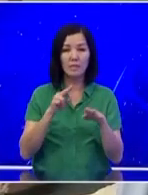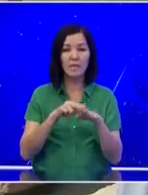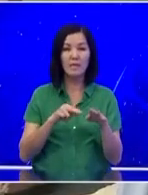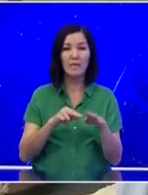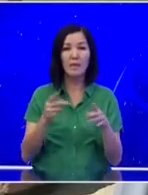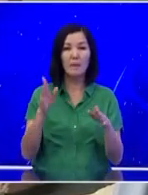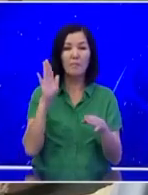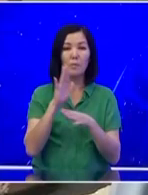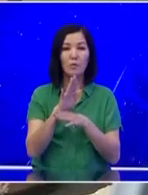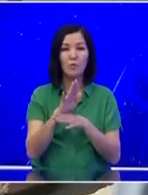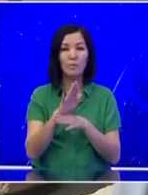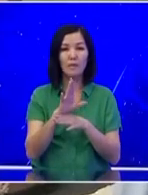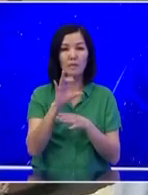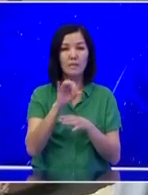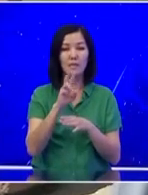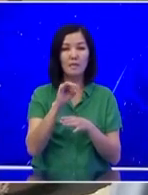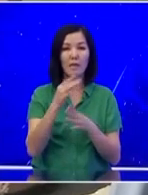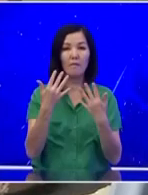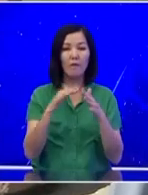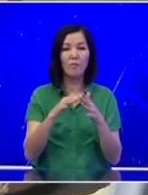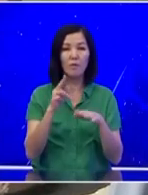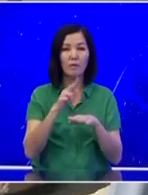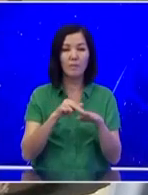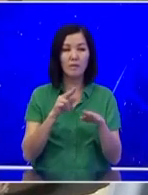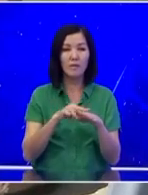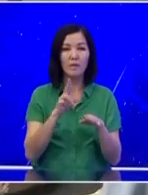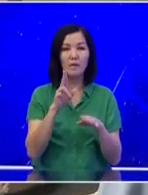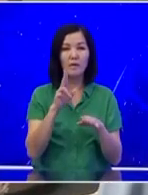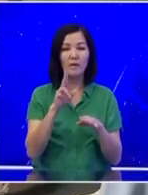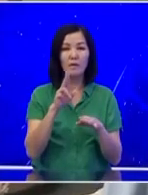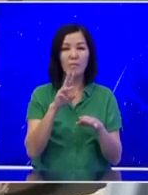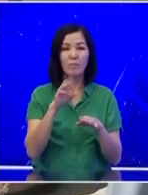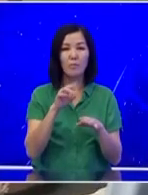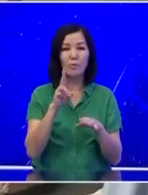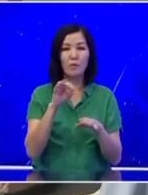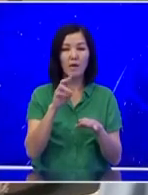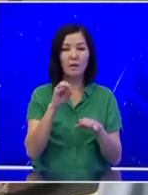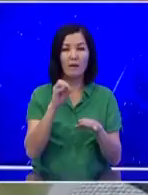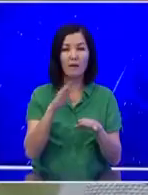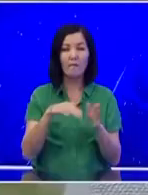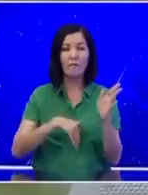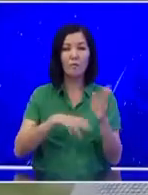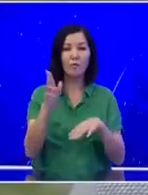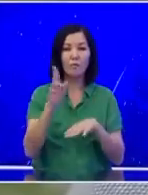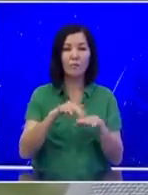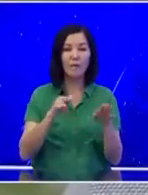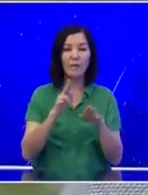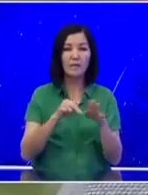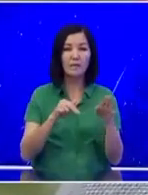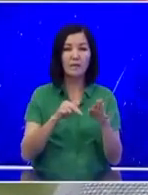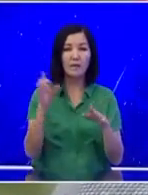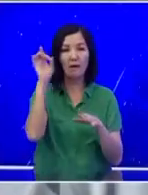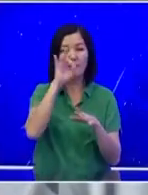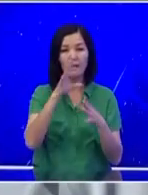министрінің бұйрығымен Сырттанов ауылдық учаскелік инспектор полиция капитаны Мукотаев Ұлан Ретқаныш үздік полицей учаскелік атағына